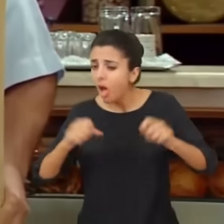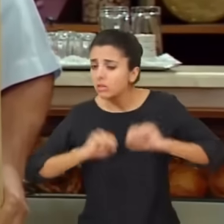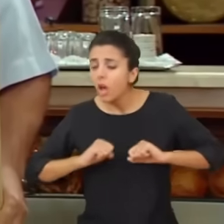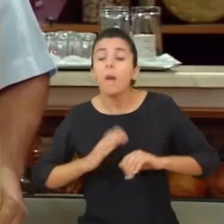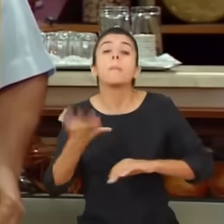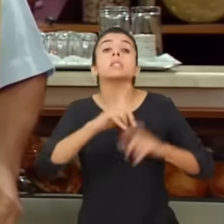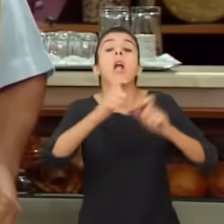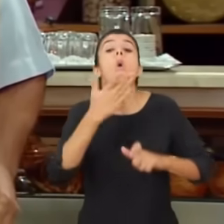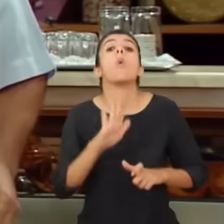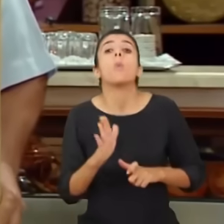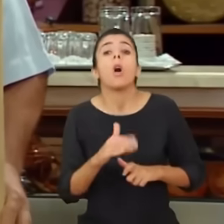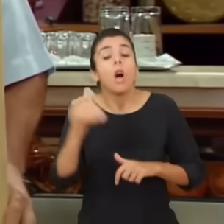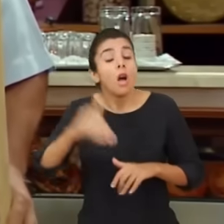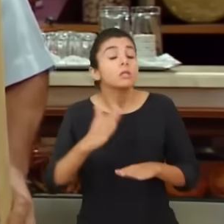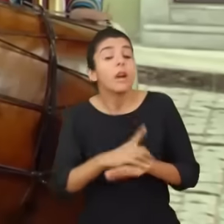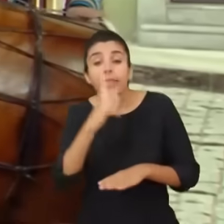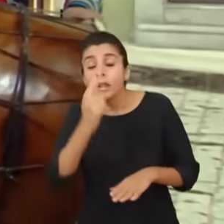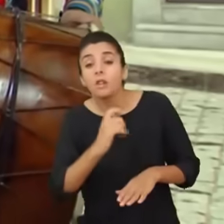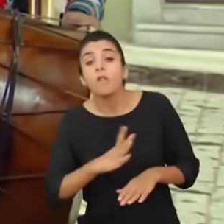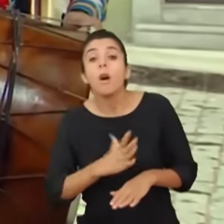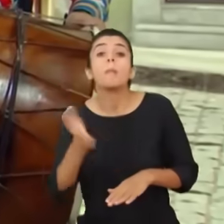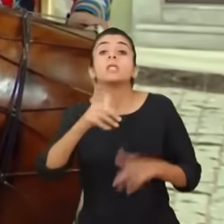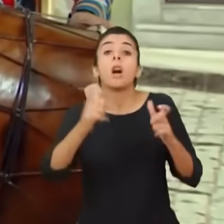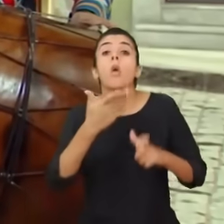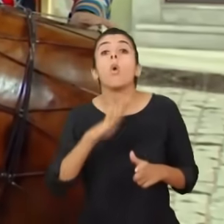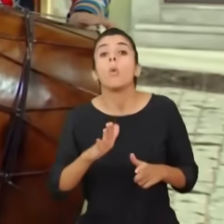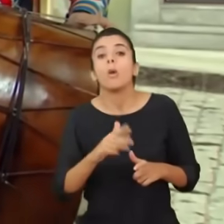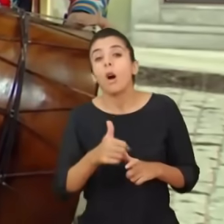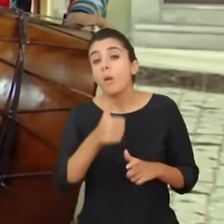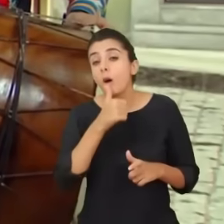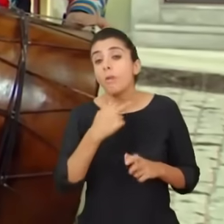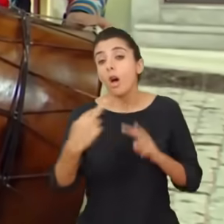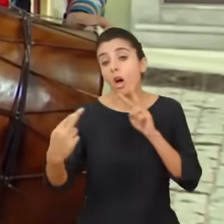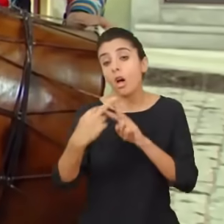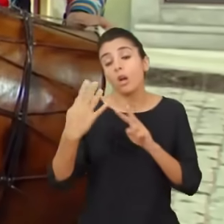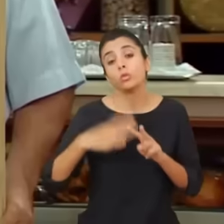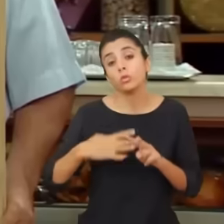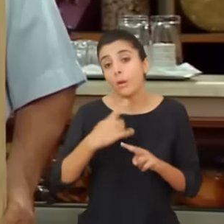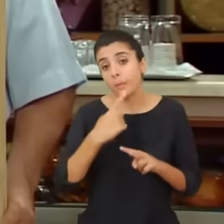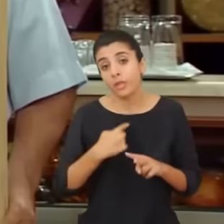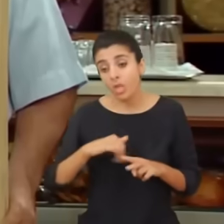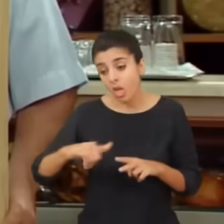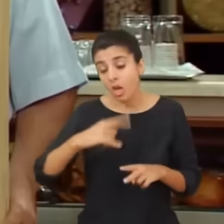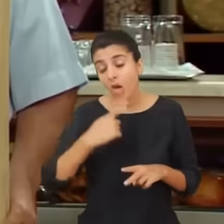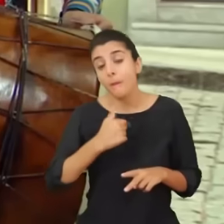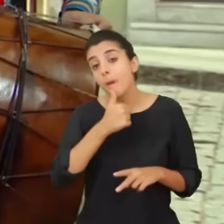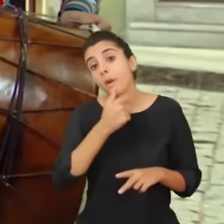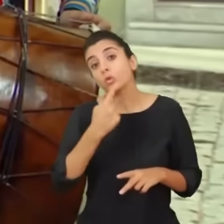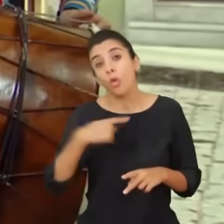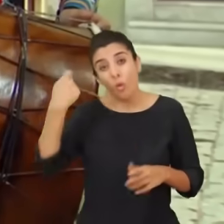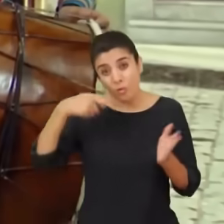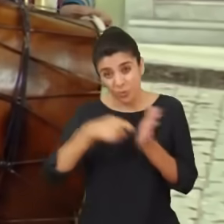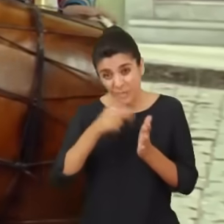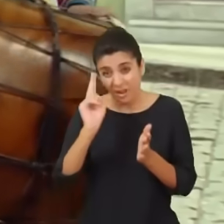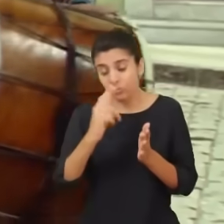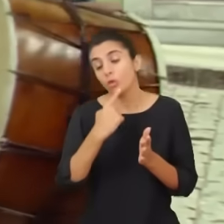Başka yer mi kalmadı? Başka yer mi yok? Ya babam gözümün önünden ayrılmayın dedi. Babam söyledi yani, muhtar.